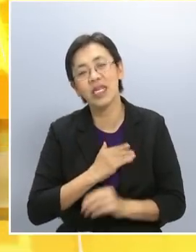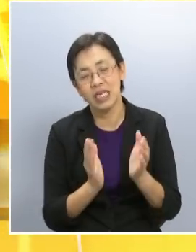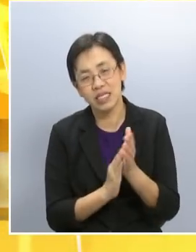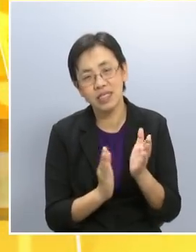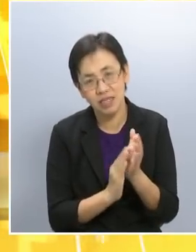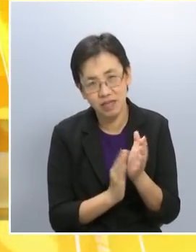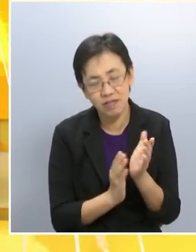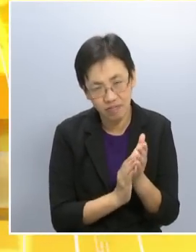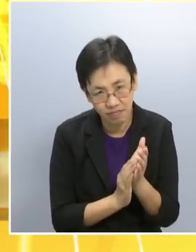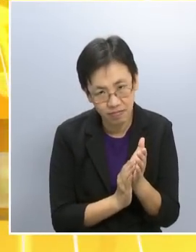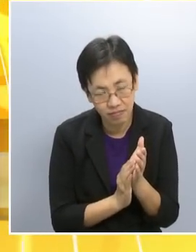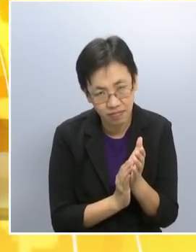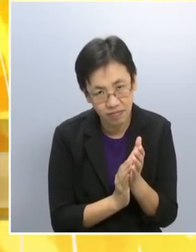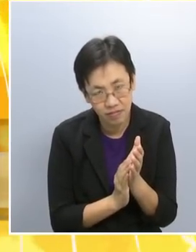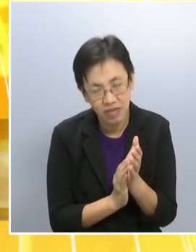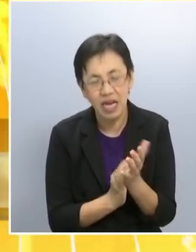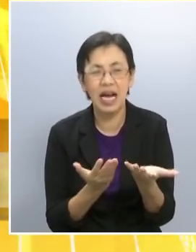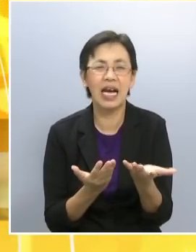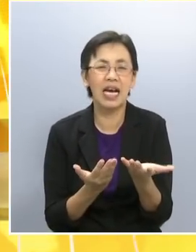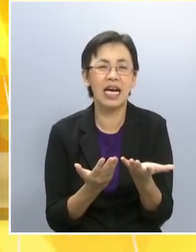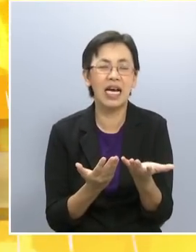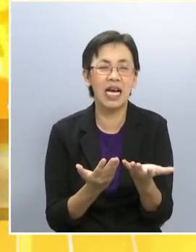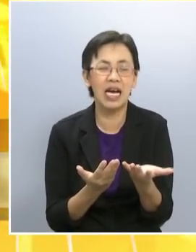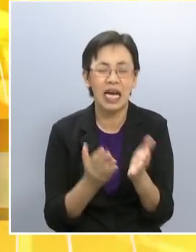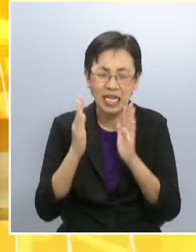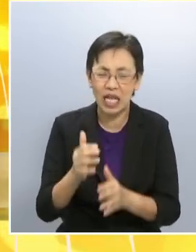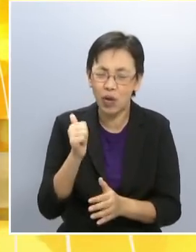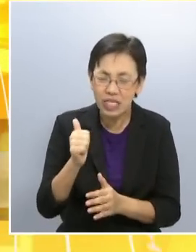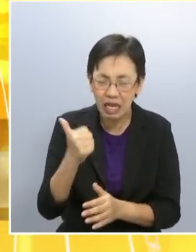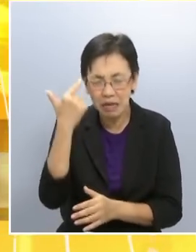แต่อีกด้านหนึ่งทำไมต้องมาเสียเด็กอย่างนี้ไปในเหตุการณ์ที่ไม่คาดคิด